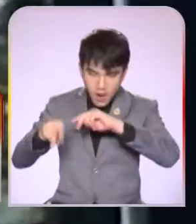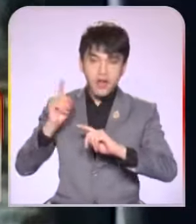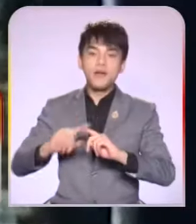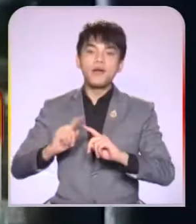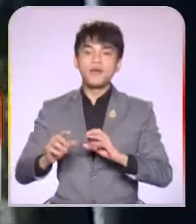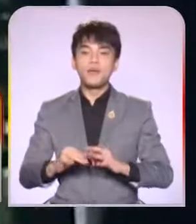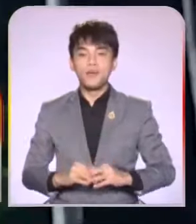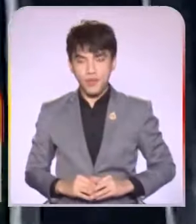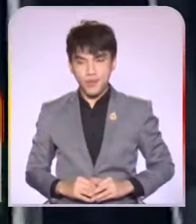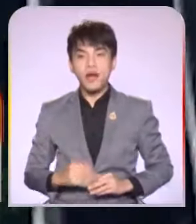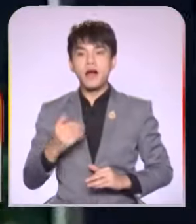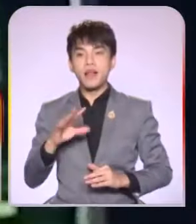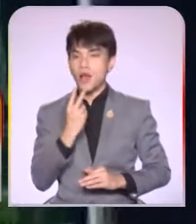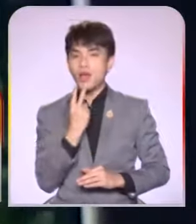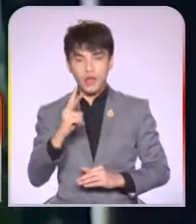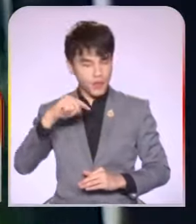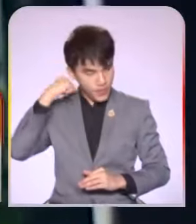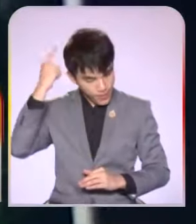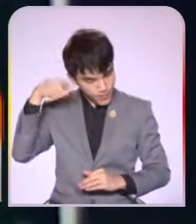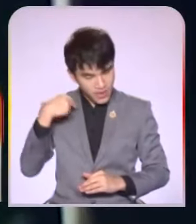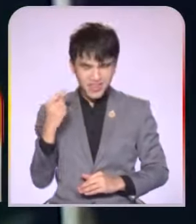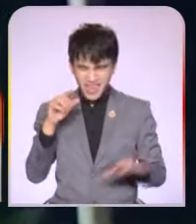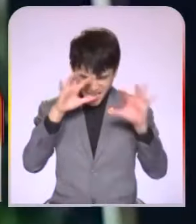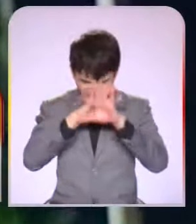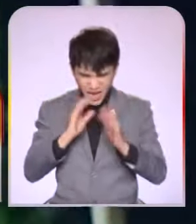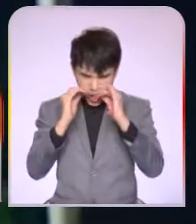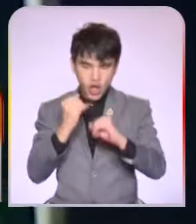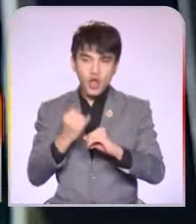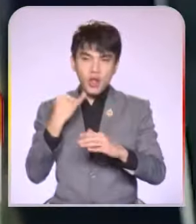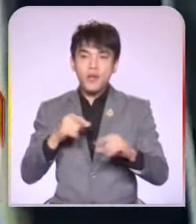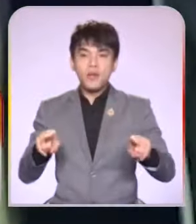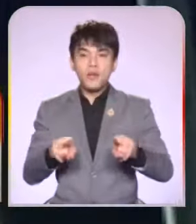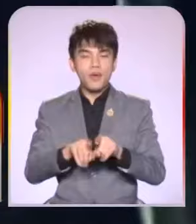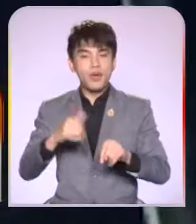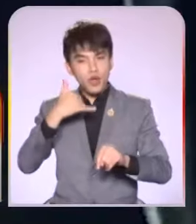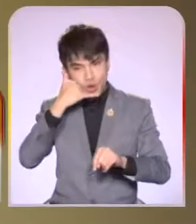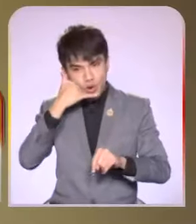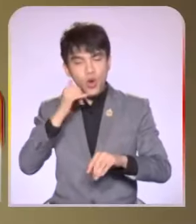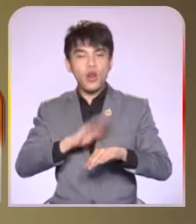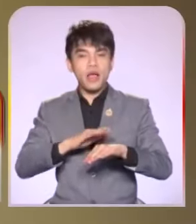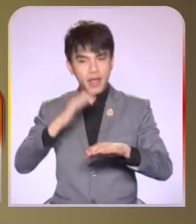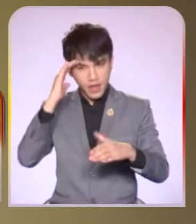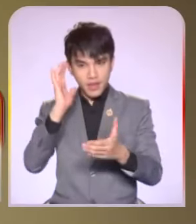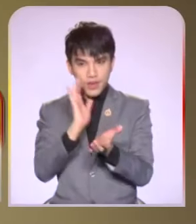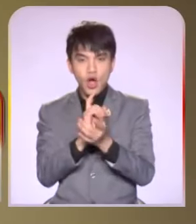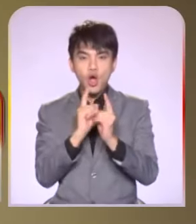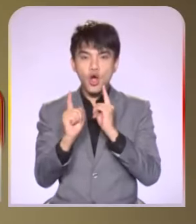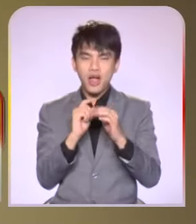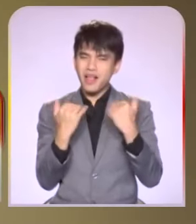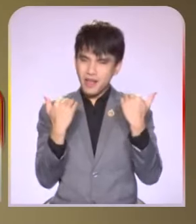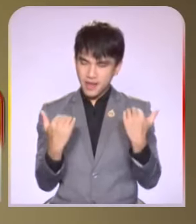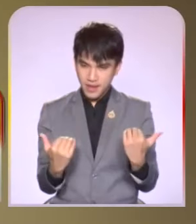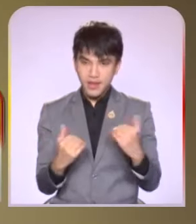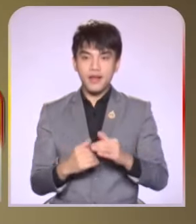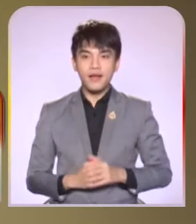ของคนร้ายจนกระทั่งไปเจอผู้หญิงคนหนึ่งลักษณะคล้ายกับผู้ก่อเหตุก็เลยโทรศัพท์เรียกตำรวจเข้าไปตรวจสอบซึ่งเบื้องต้นก็ไป